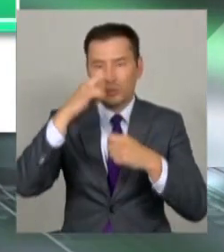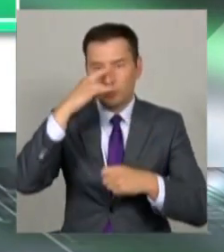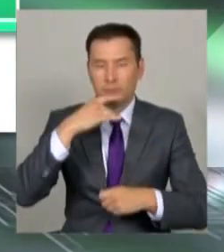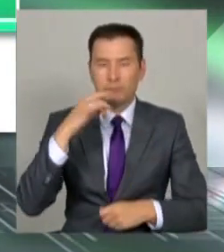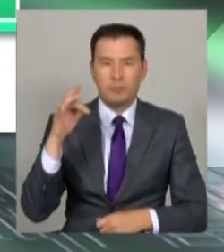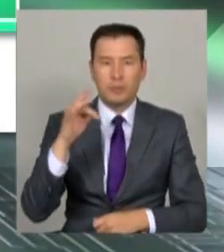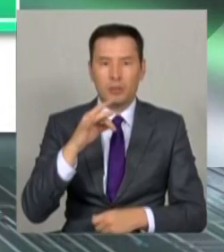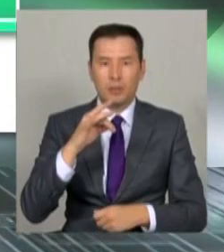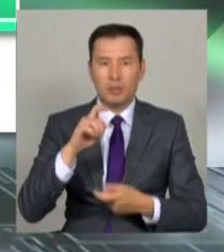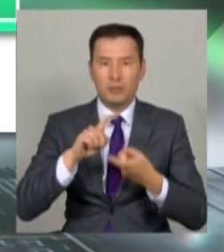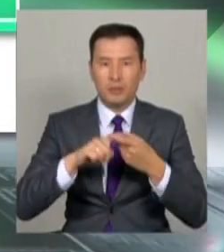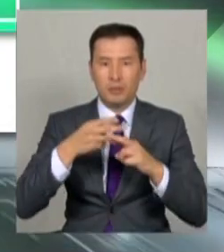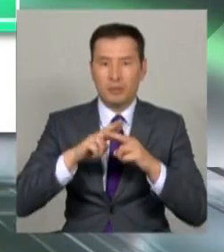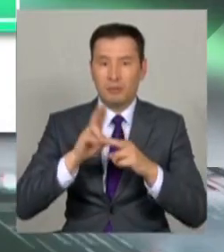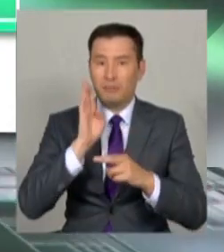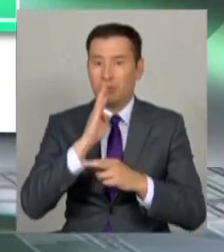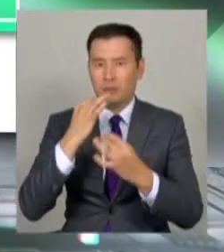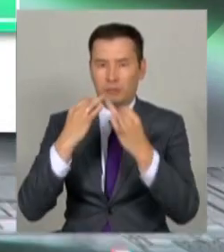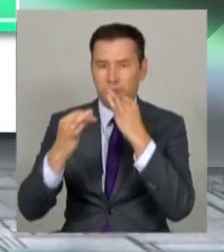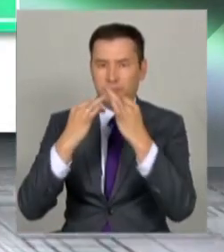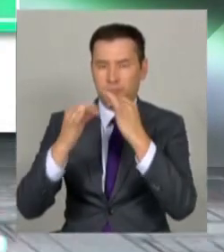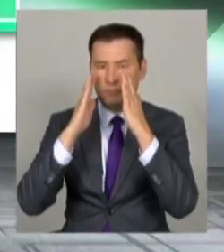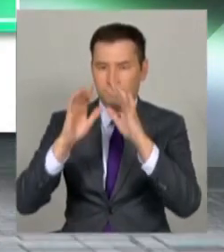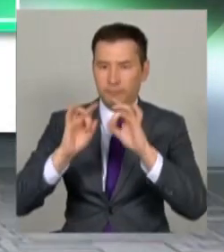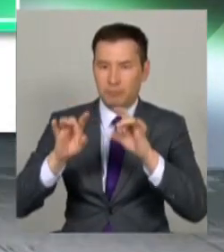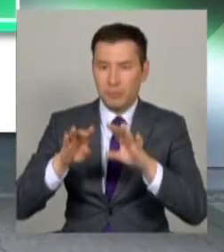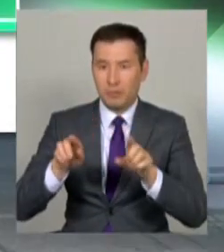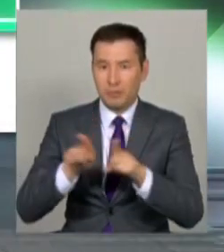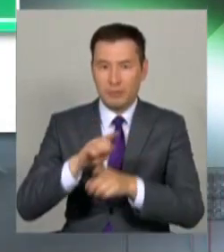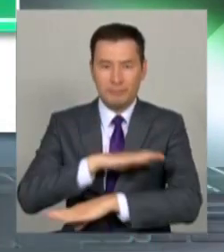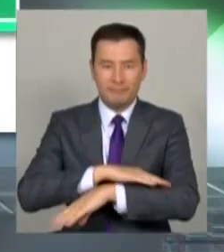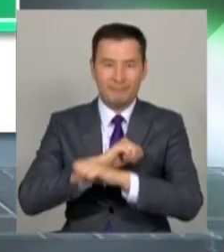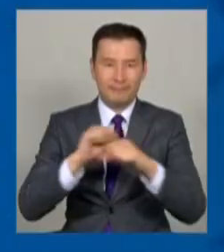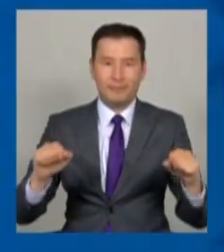Казахстан. С родителями проведена профилактическая беседа разъяснительного характера.